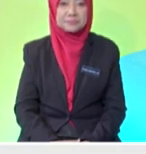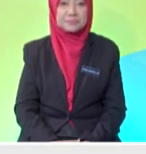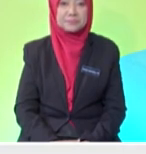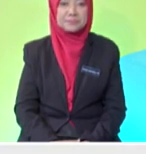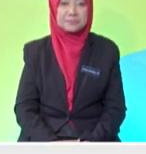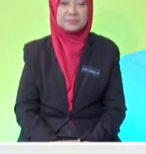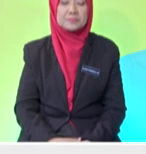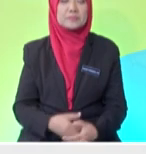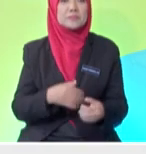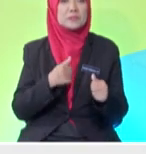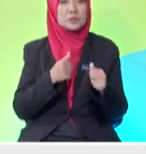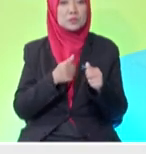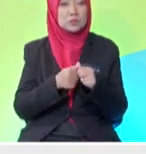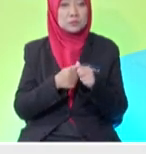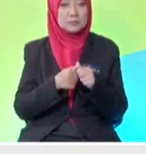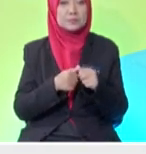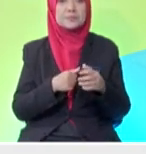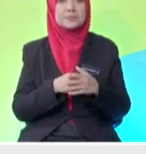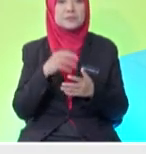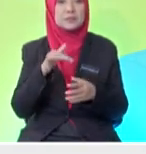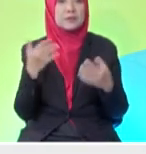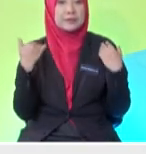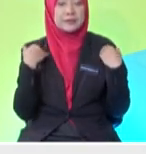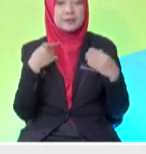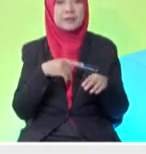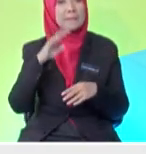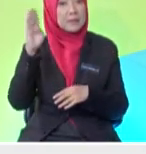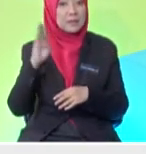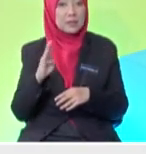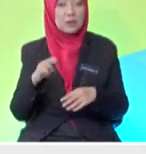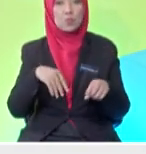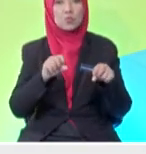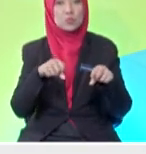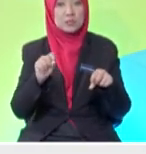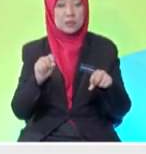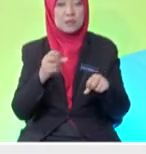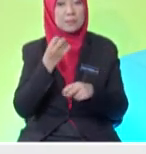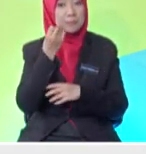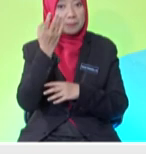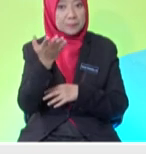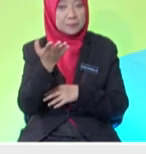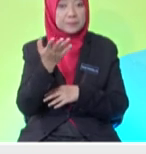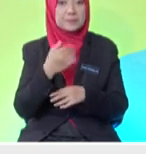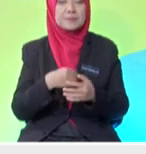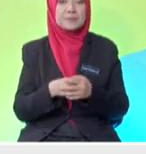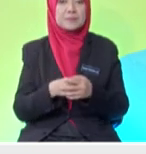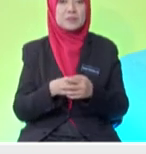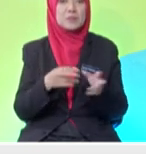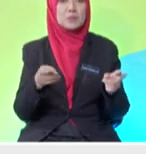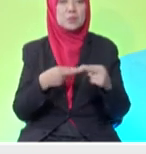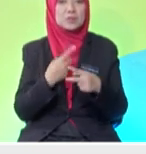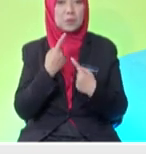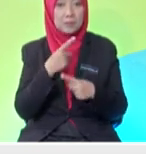berikut ini tiga jenis mesin yang terdapat di bengkel mesin berikut dengan ruangan jawaban